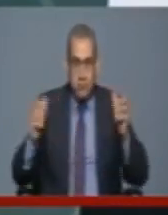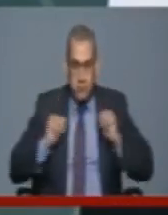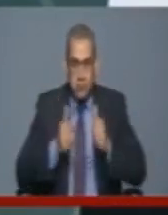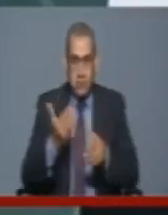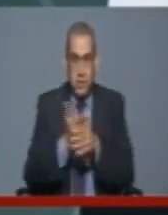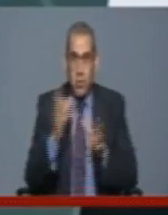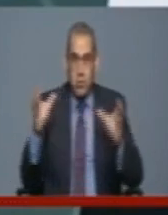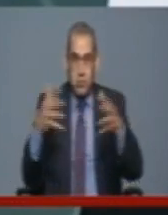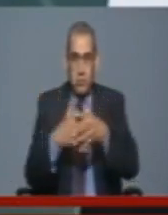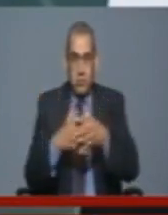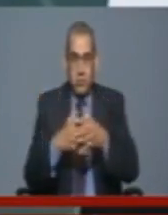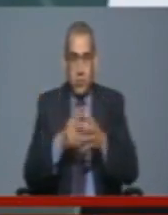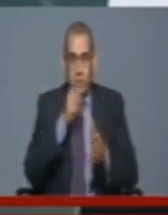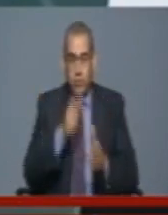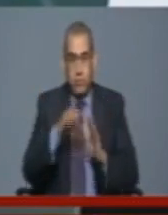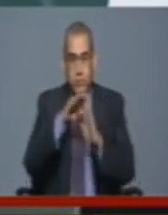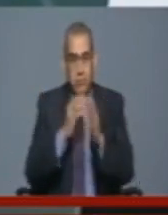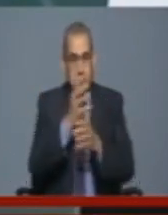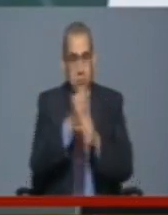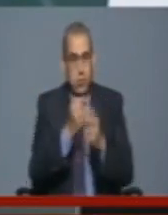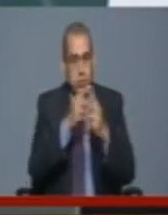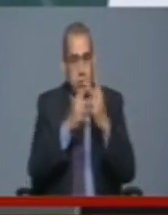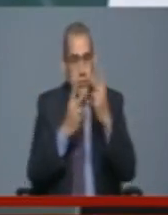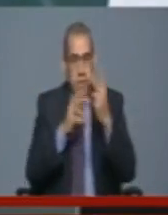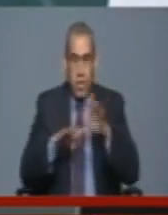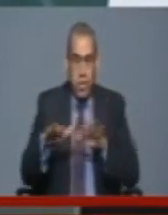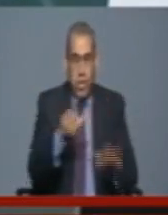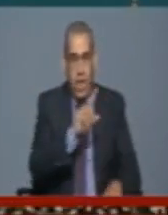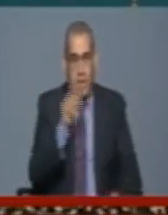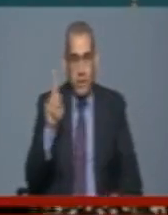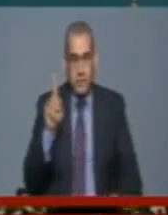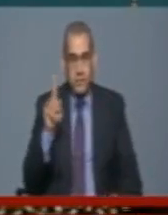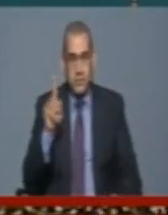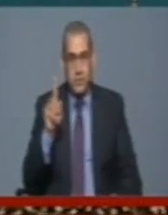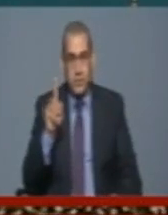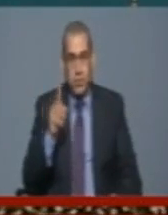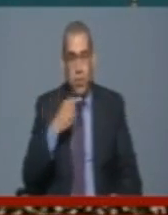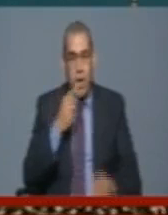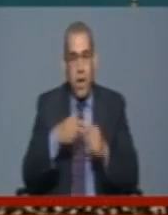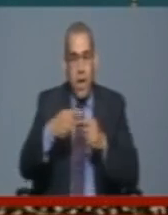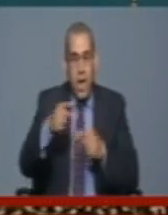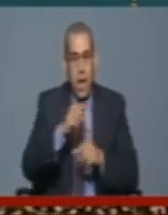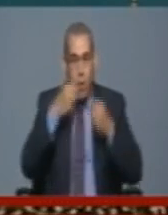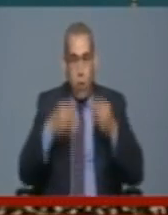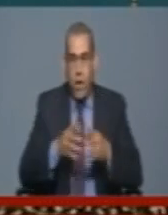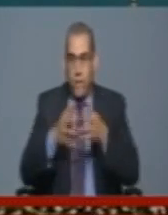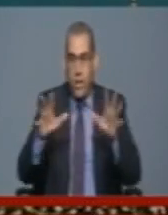ومن يتمسك بهما فلن يضل ولن يتفرق أبدا.